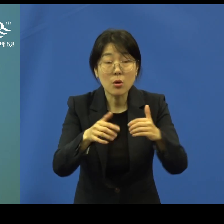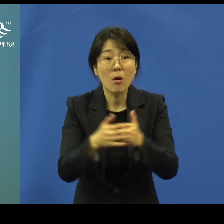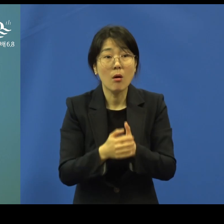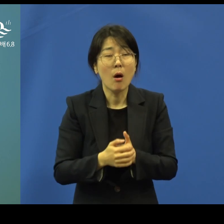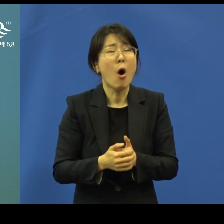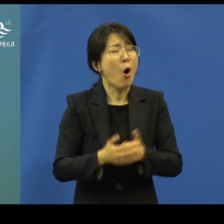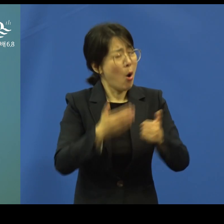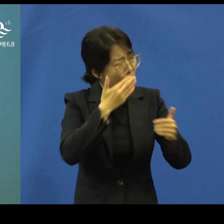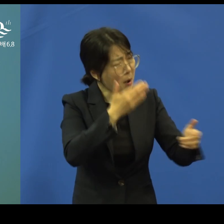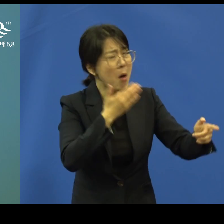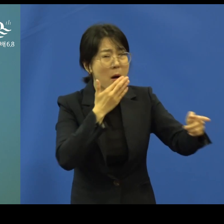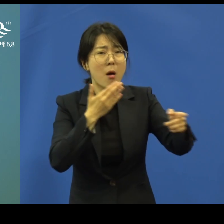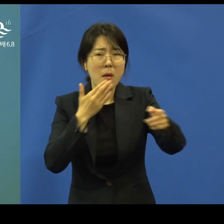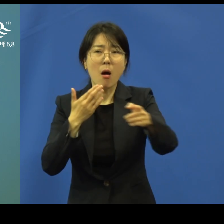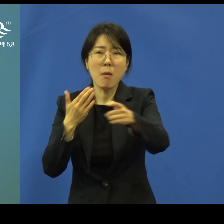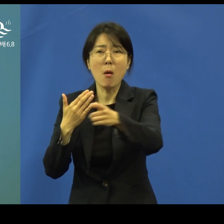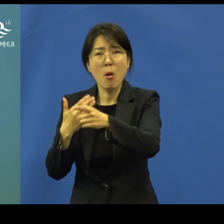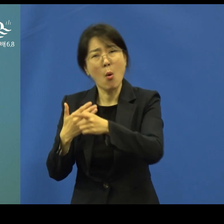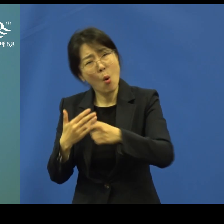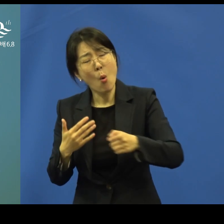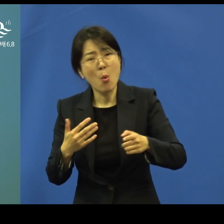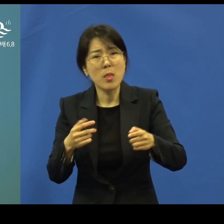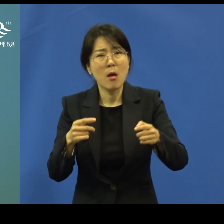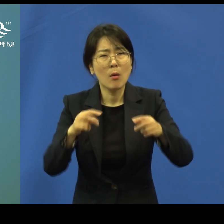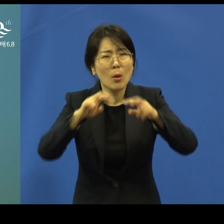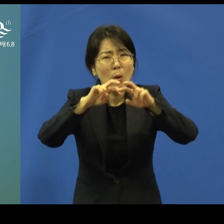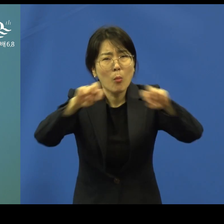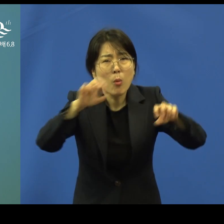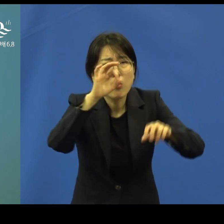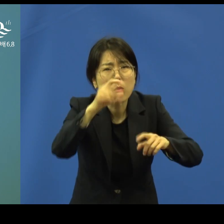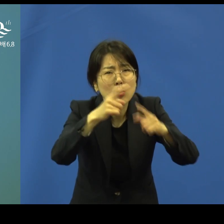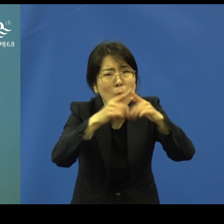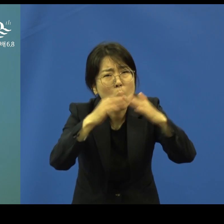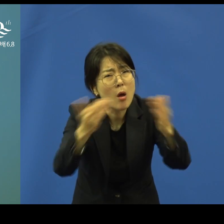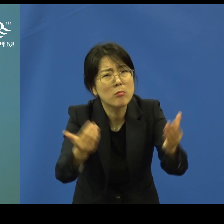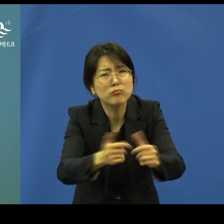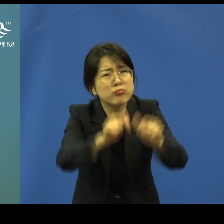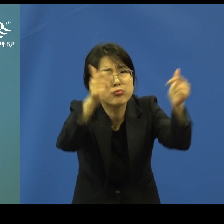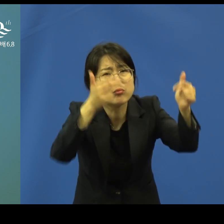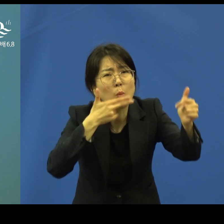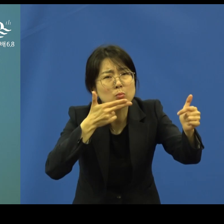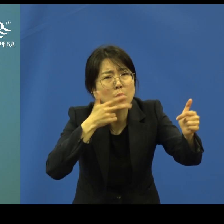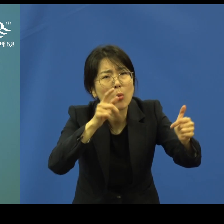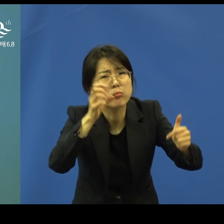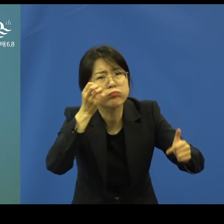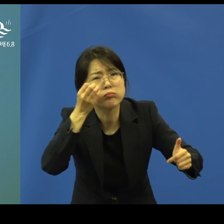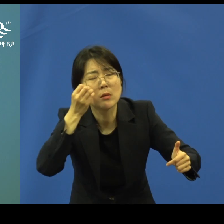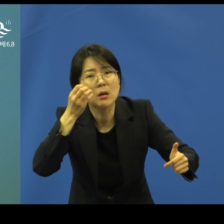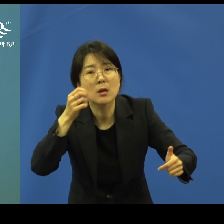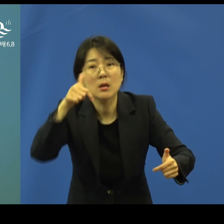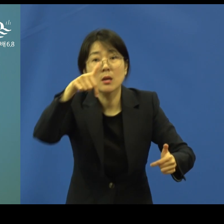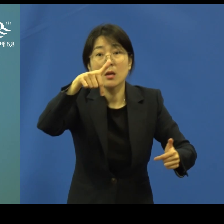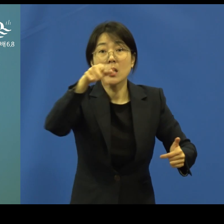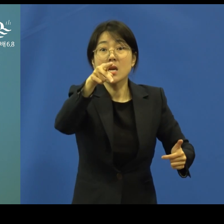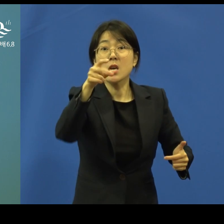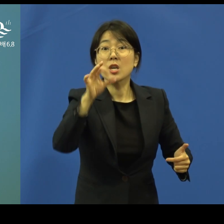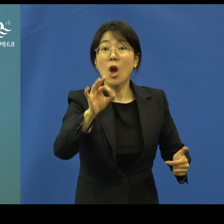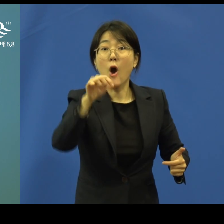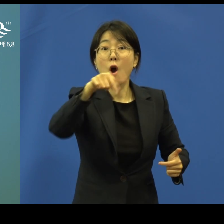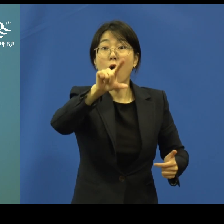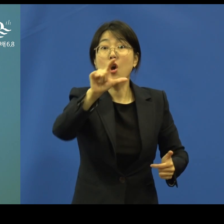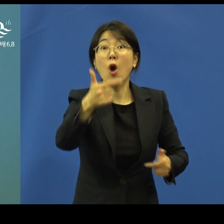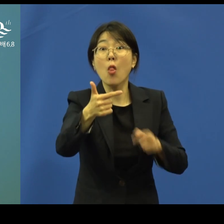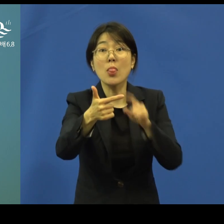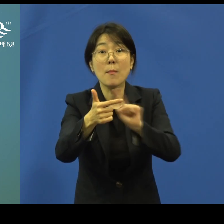돌아가면 다 돌아가고 문제가 없는데 실상은 주고 있다는 거죠. 경건의 모양은 가지고 있는데 경건의